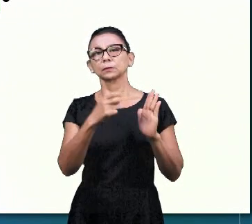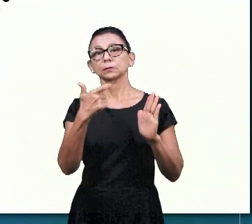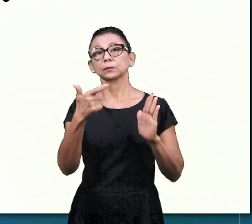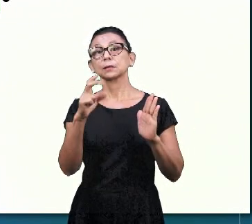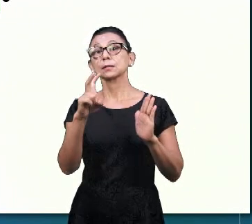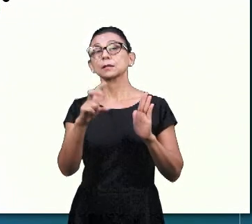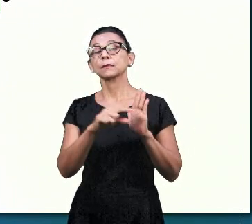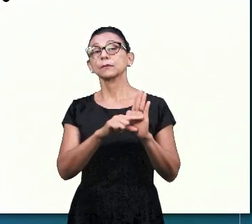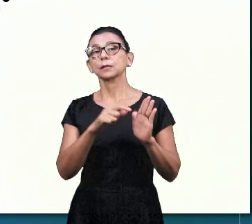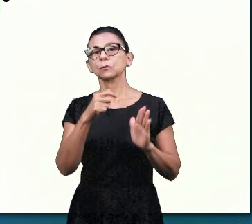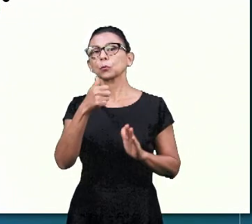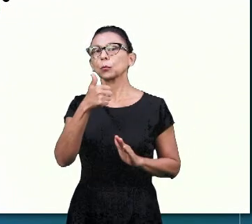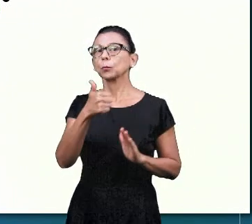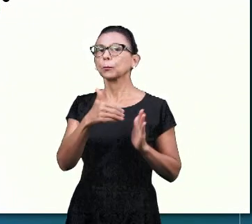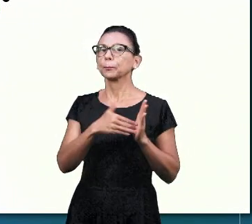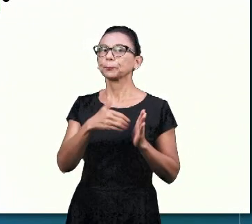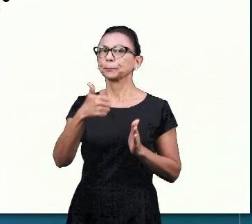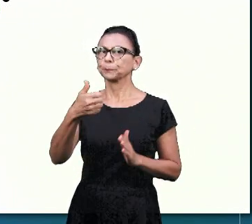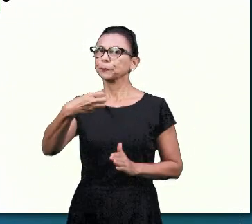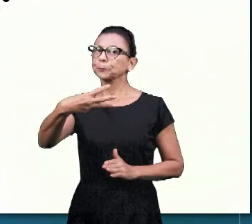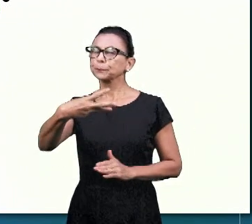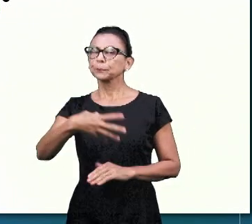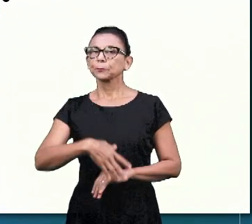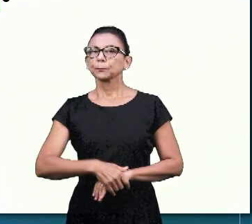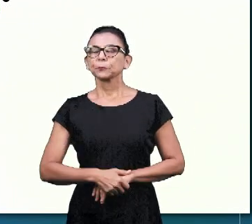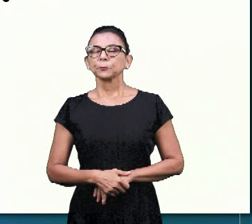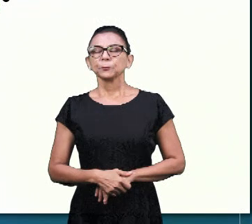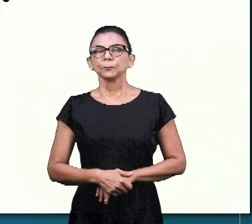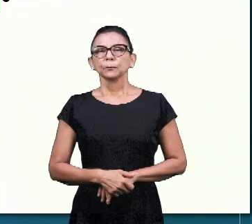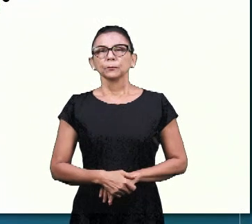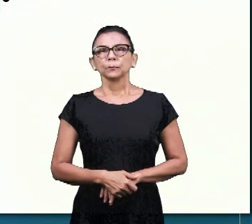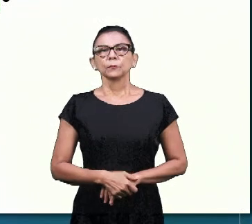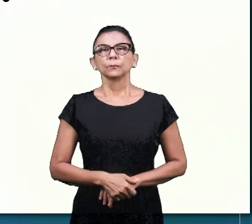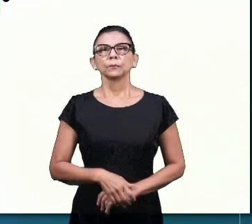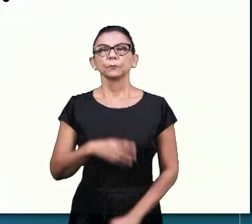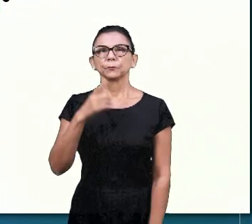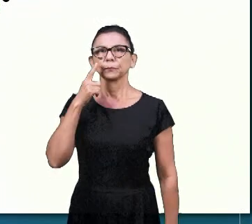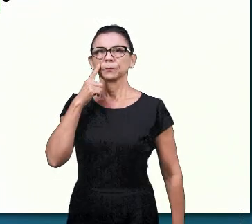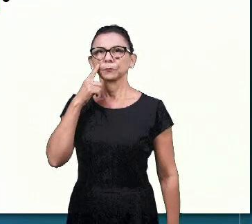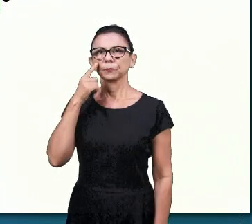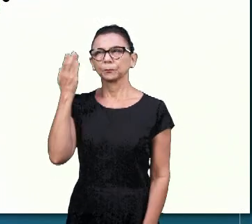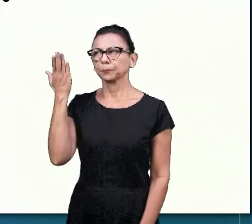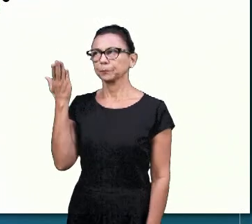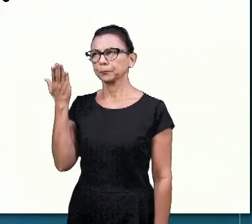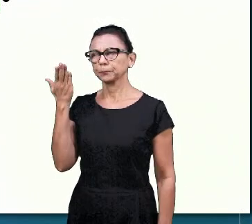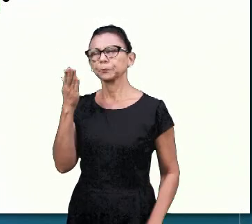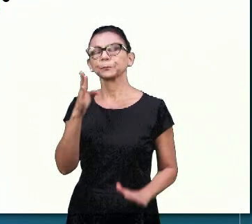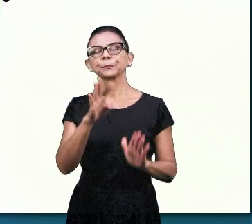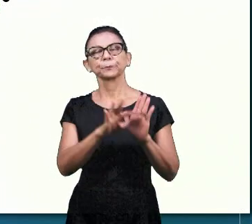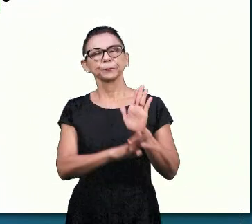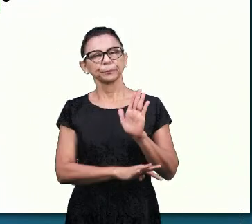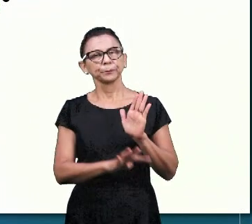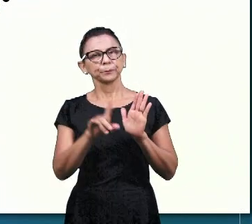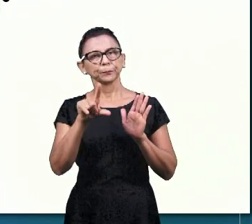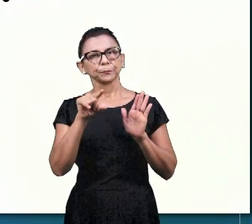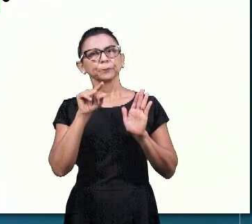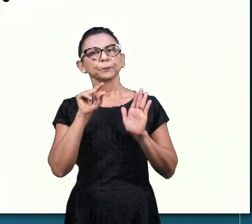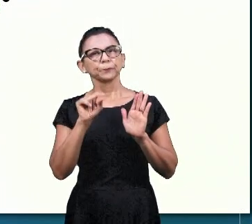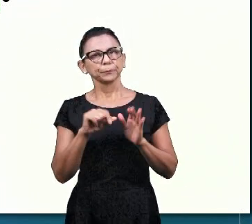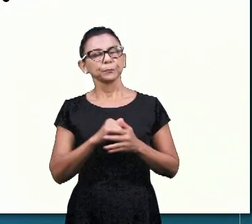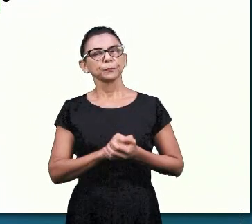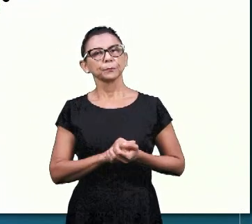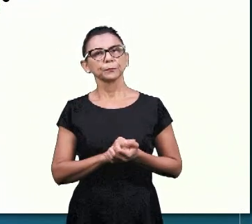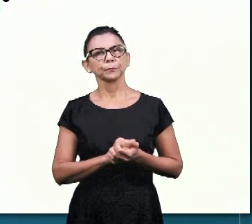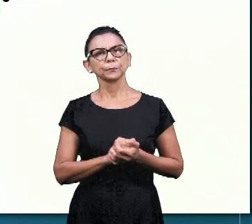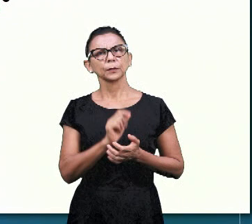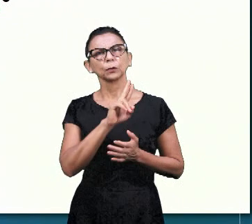25, versets 1 à 13. Donc, voici déjà défini le texte, que naturellement la question est quel est le nom de